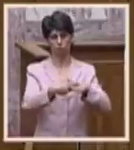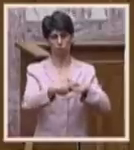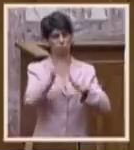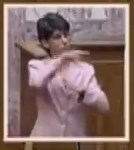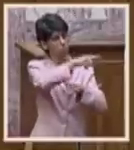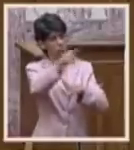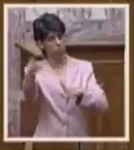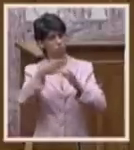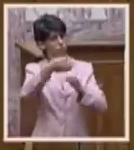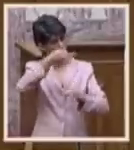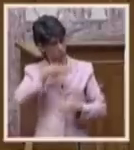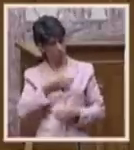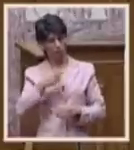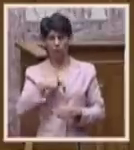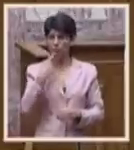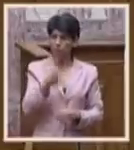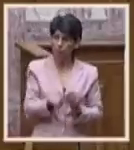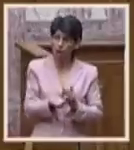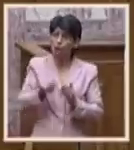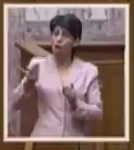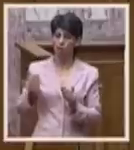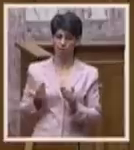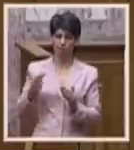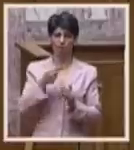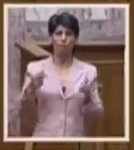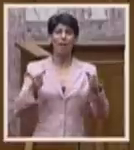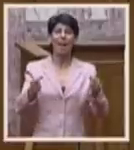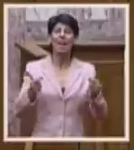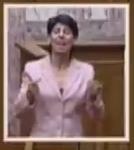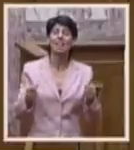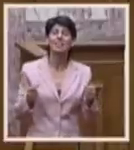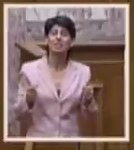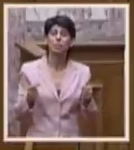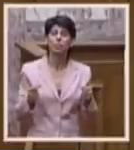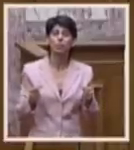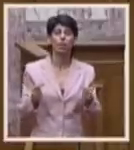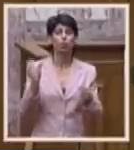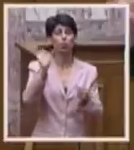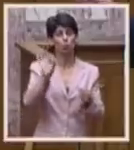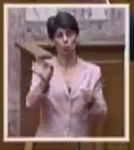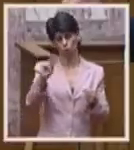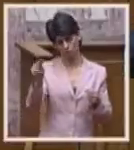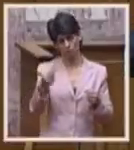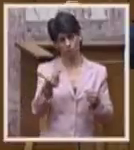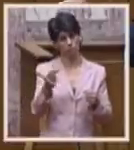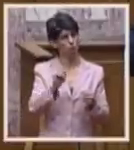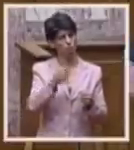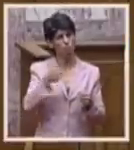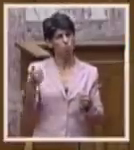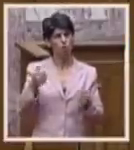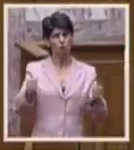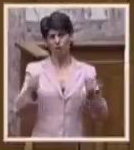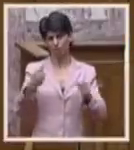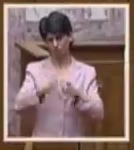Εμείς είχαμε μιλήσει νωρίς για την κρίση του ευρώ και όχι μόνο την κρίση την ελληνική.